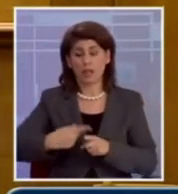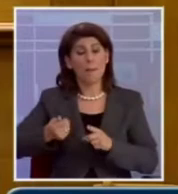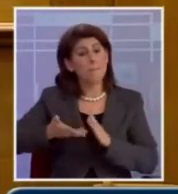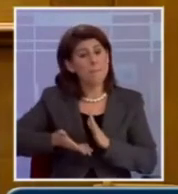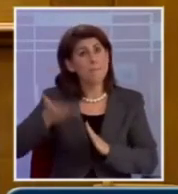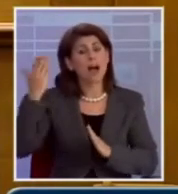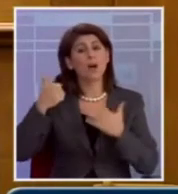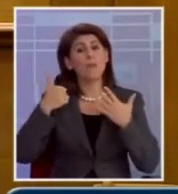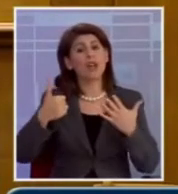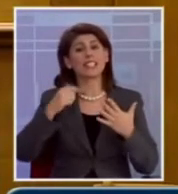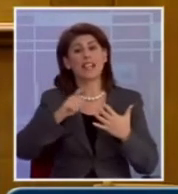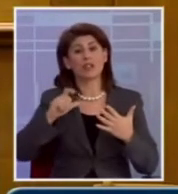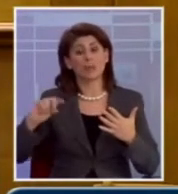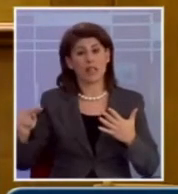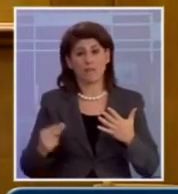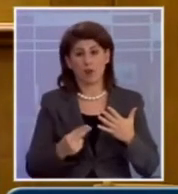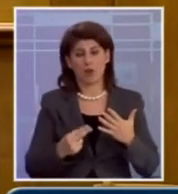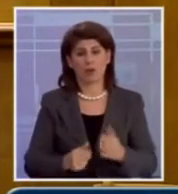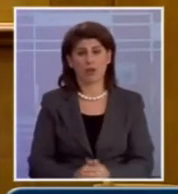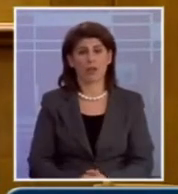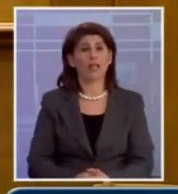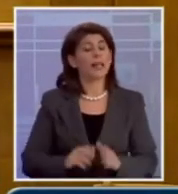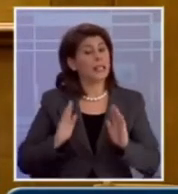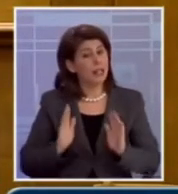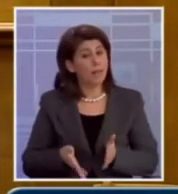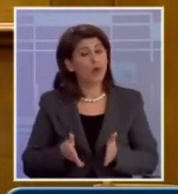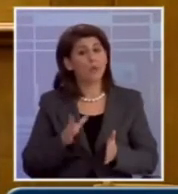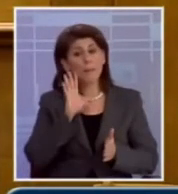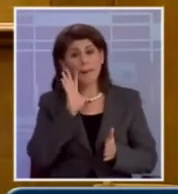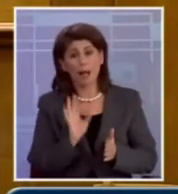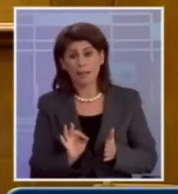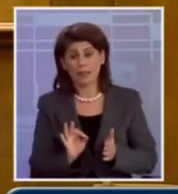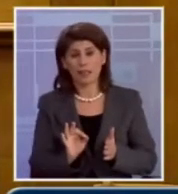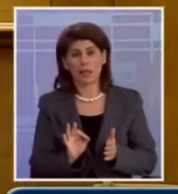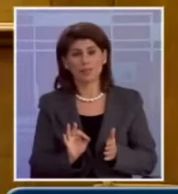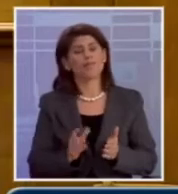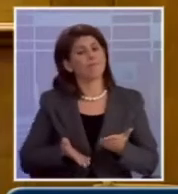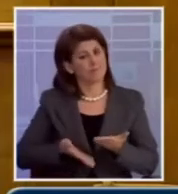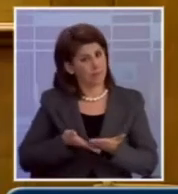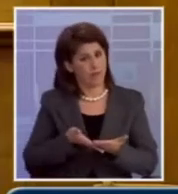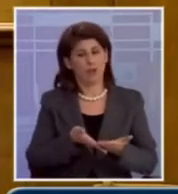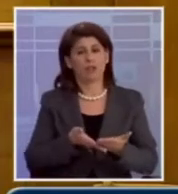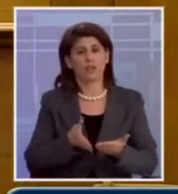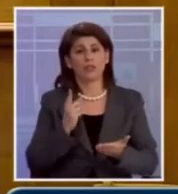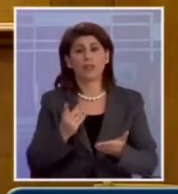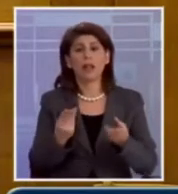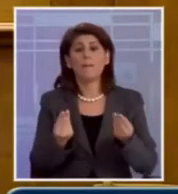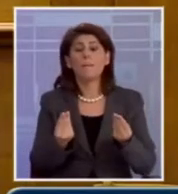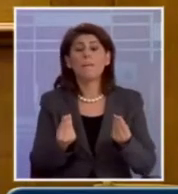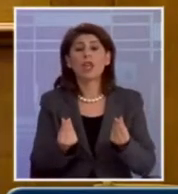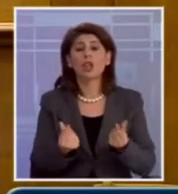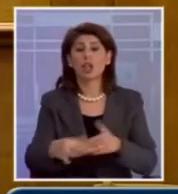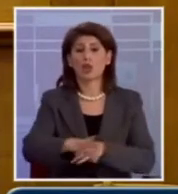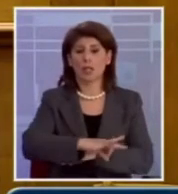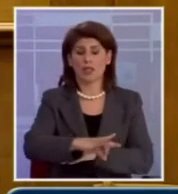από 6 εκατομμύρια ευρώ, για να μπορέσουμε πραγματικά να συμβάλλουμε σε ένα ποιοτικό